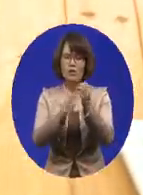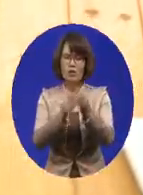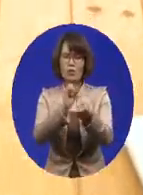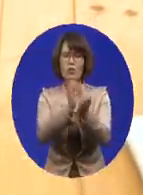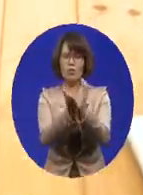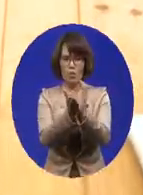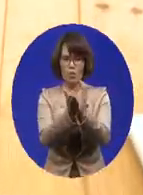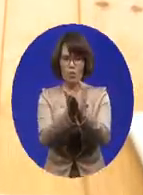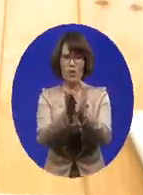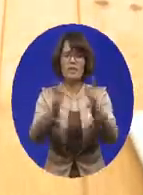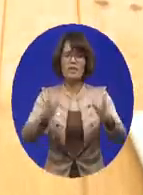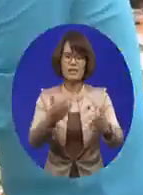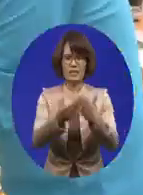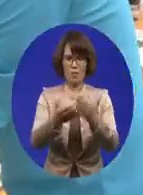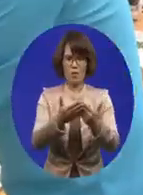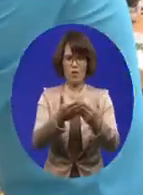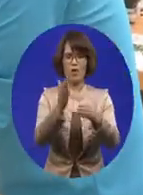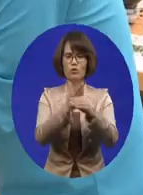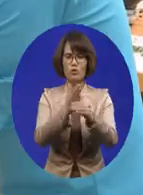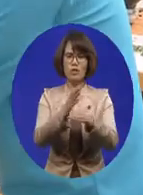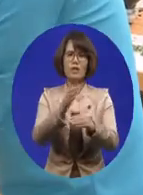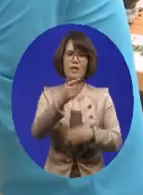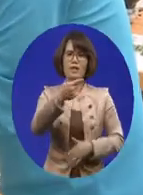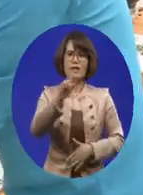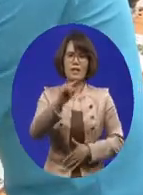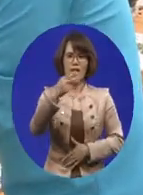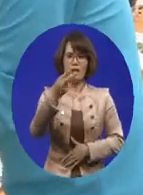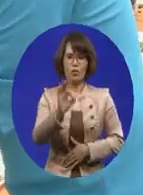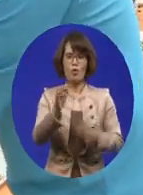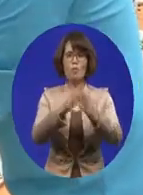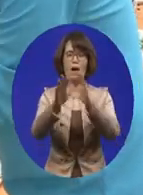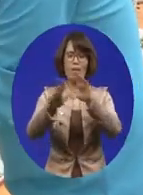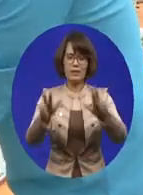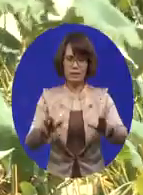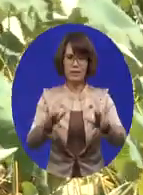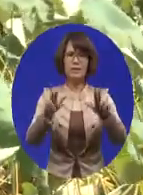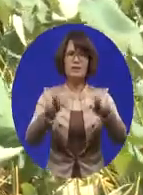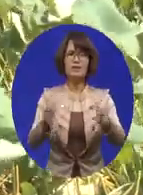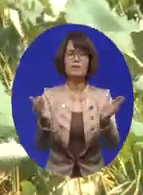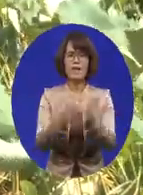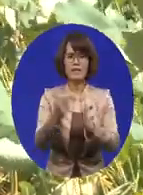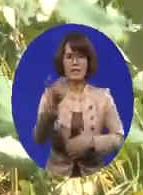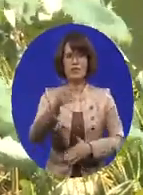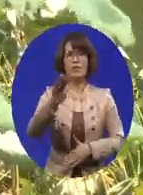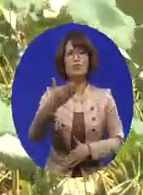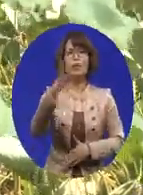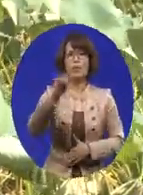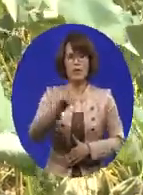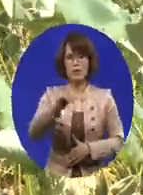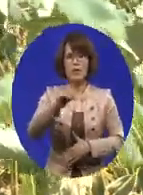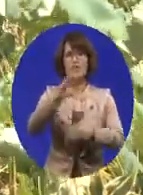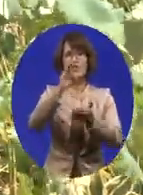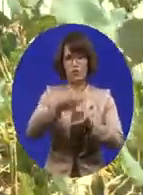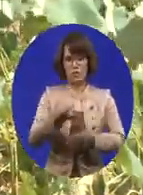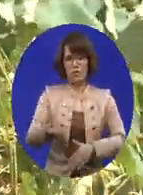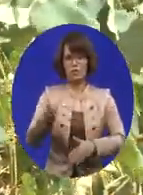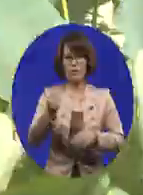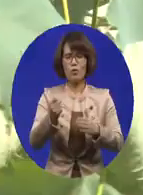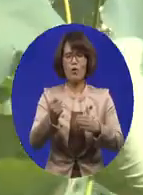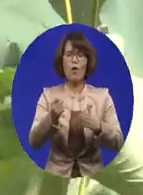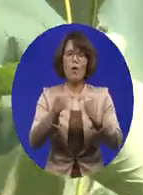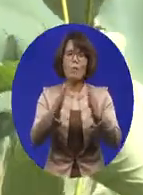연꽃단지 체험관광 사업을 펼치고 있는 처인구 원산면 내동 마을은 현재까지 7,900만 원의 매출을